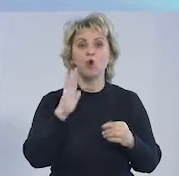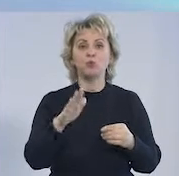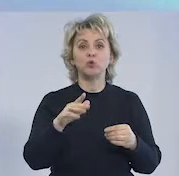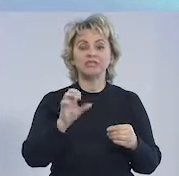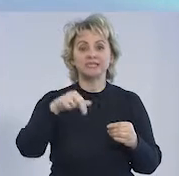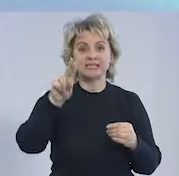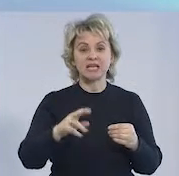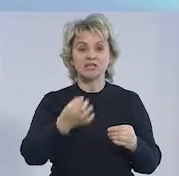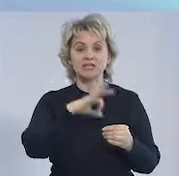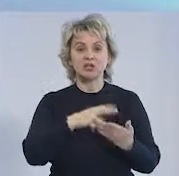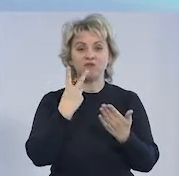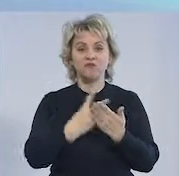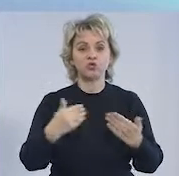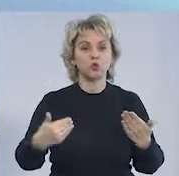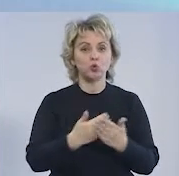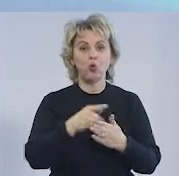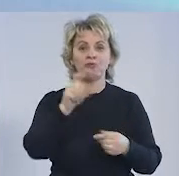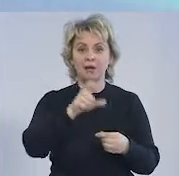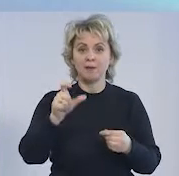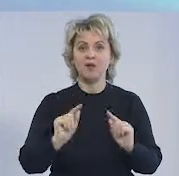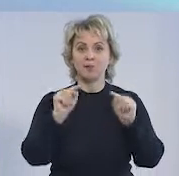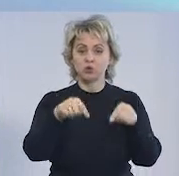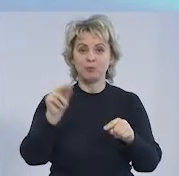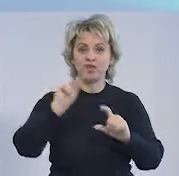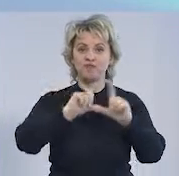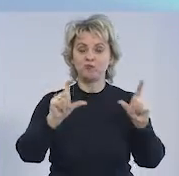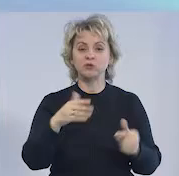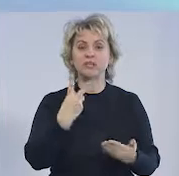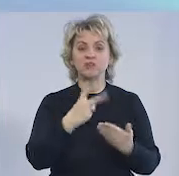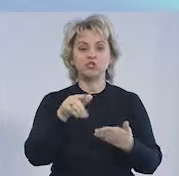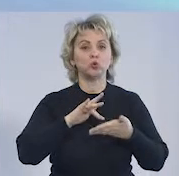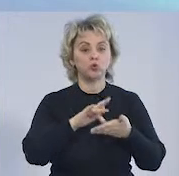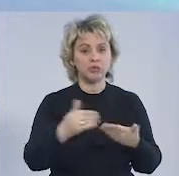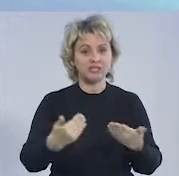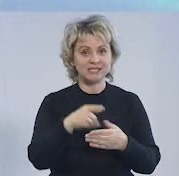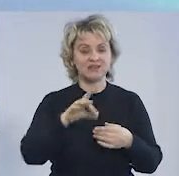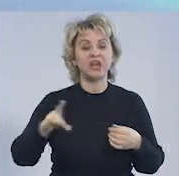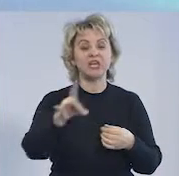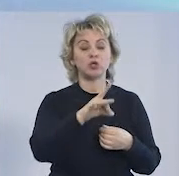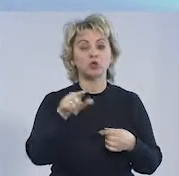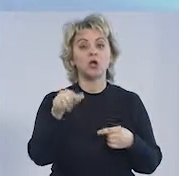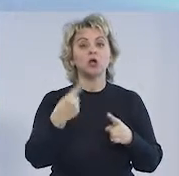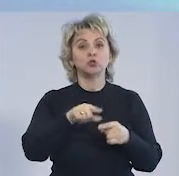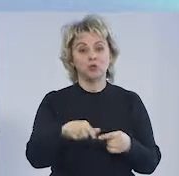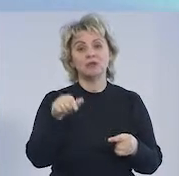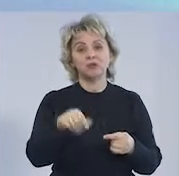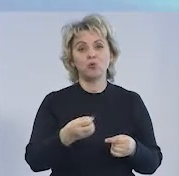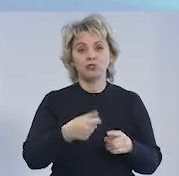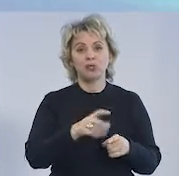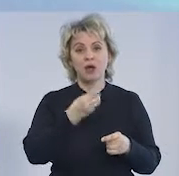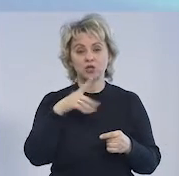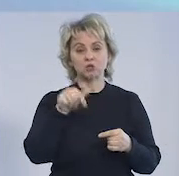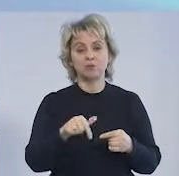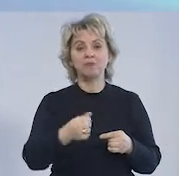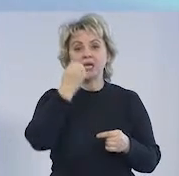будет социальный эффект в виде новых абитуриентов в ВУЗ или в виде новых туристов в регион, то это дорогого стоит.